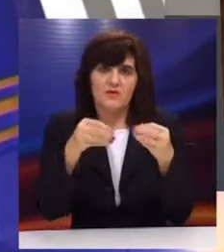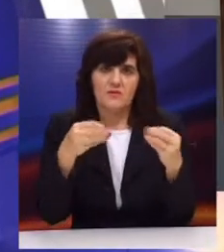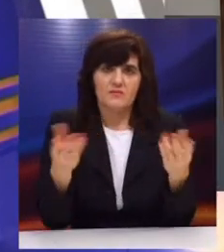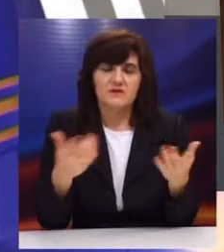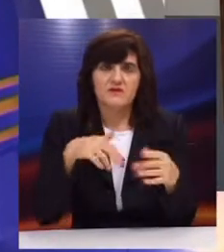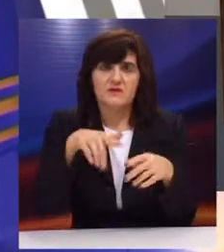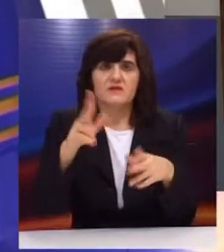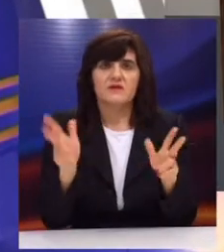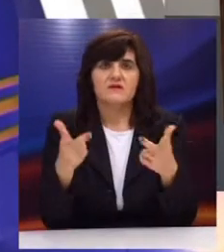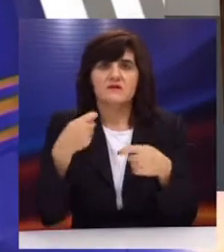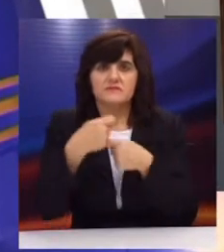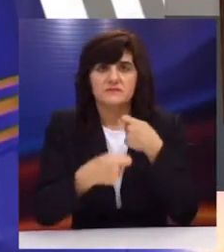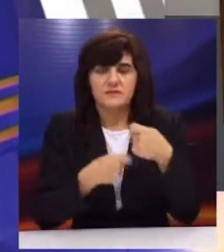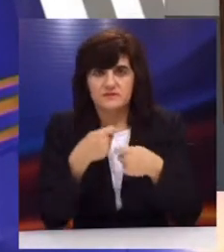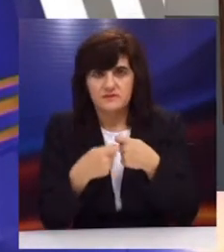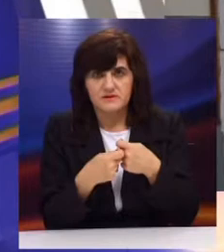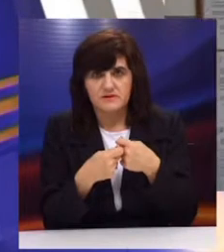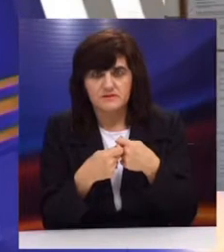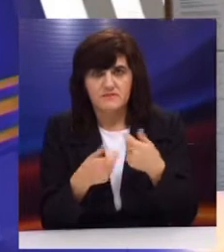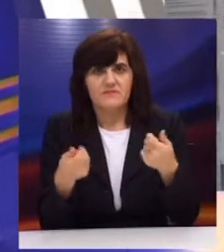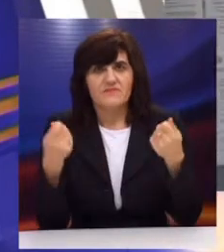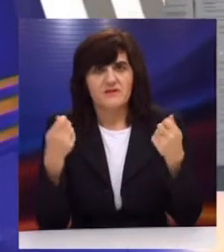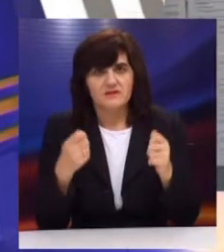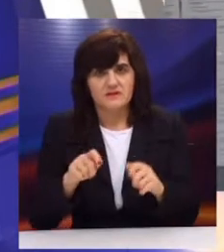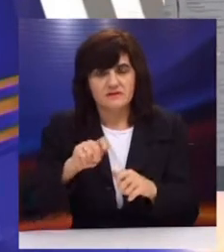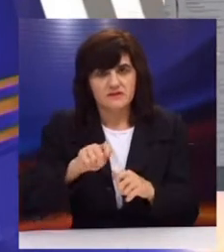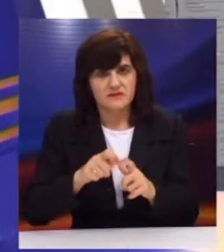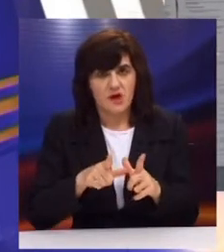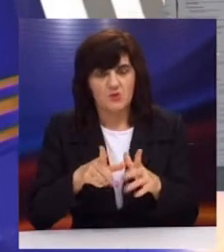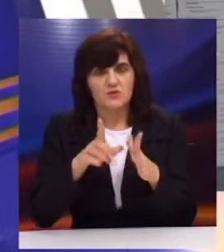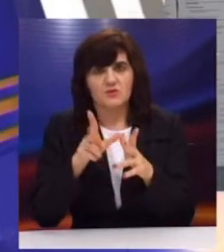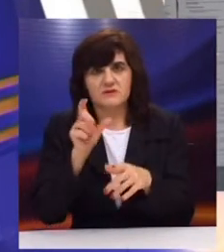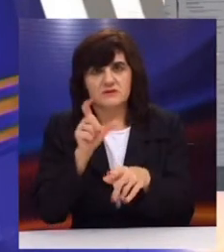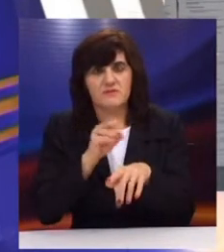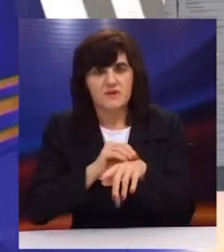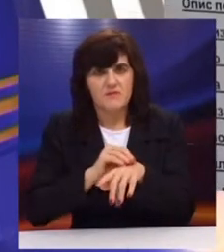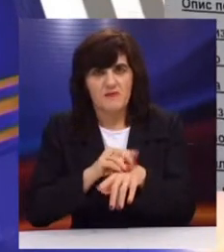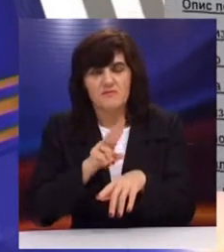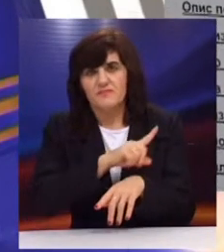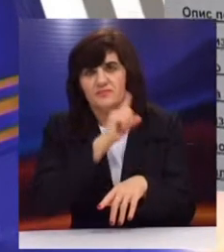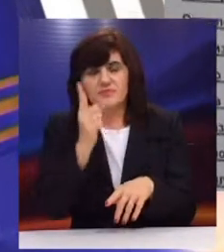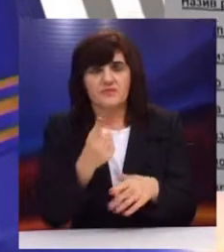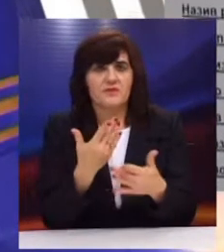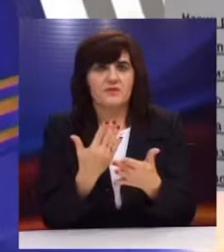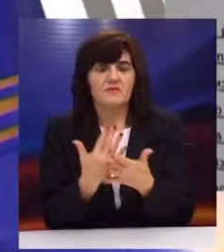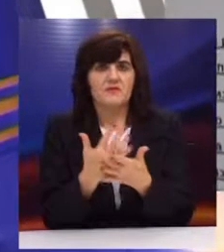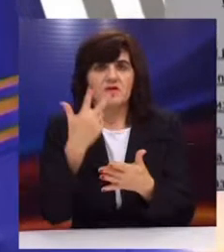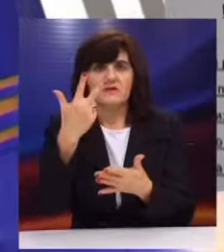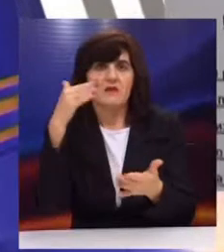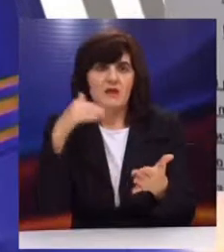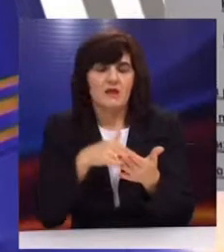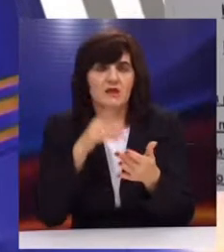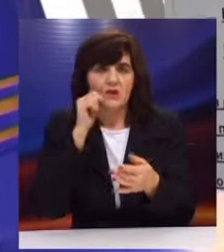poslodavca. Od početka godine zaključno s krajem septembra sa evidencije ove službe ukupno je zaposleno 3037 lica.